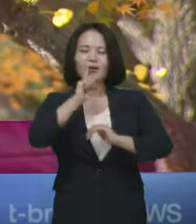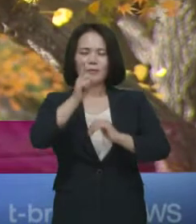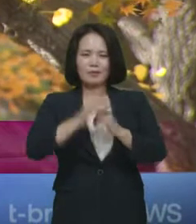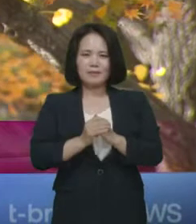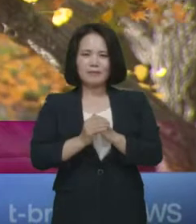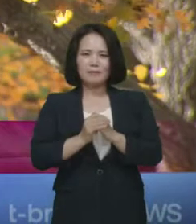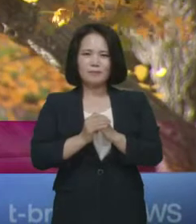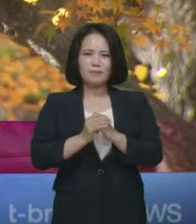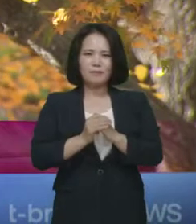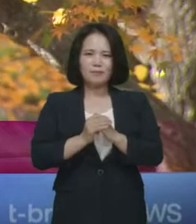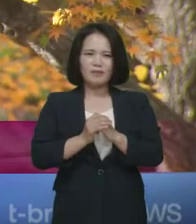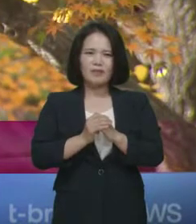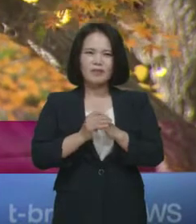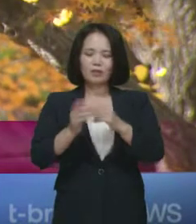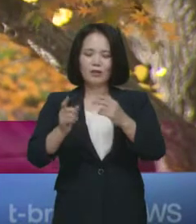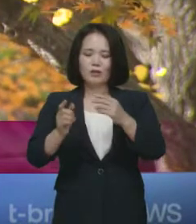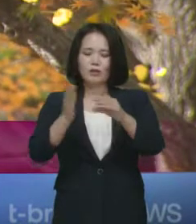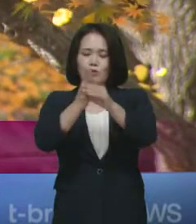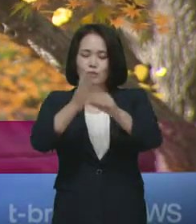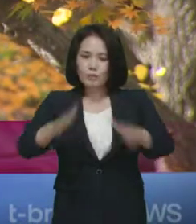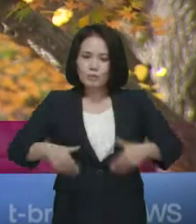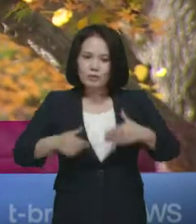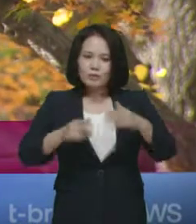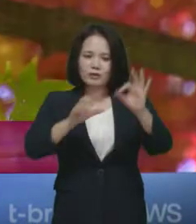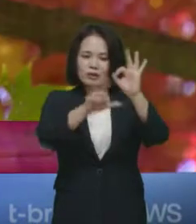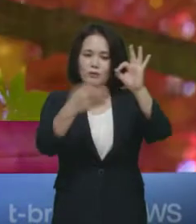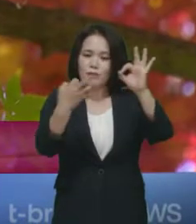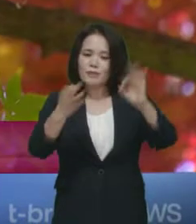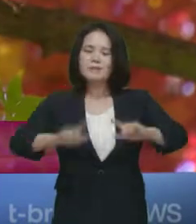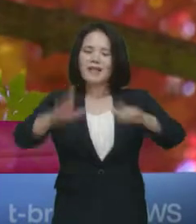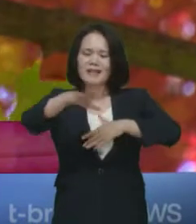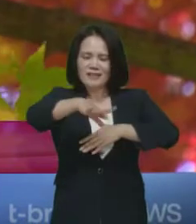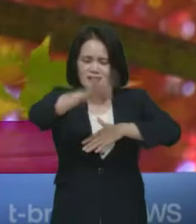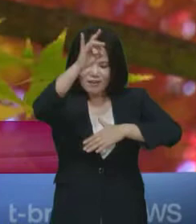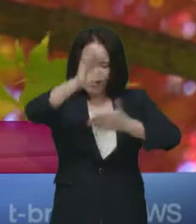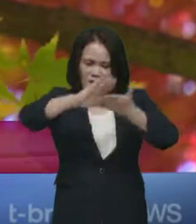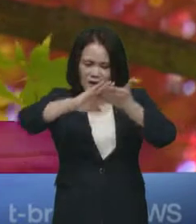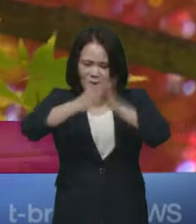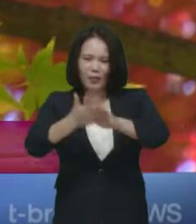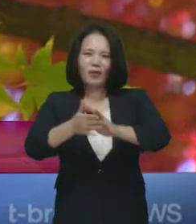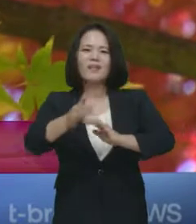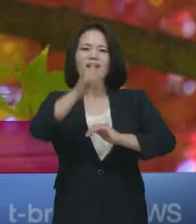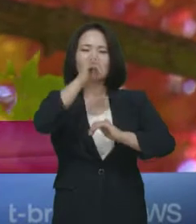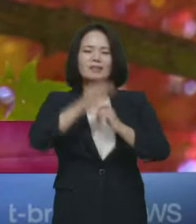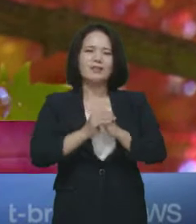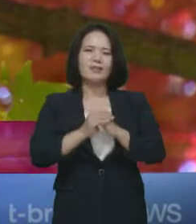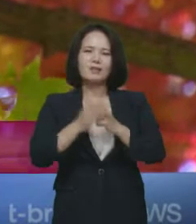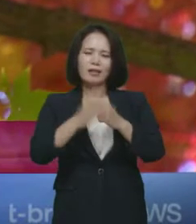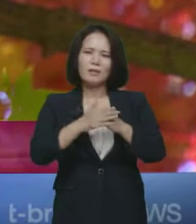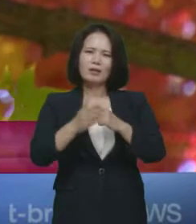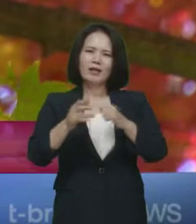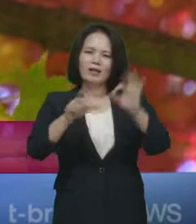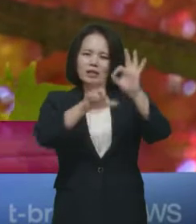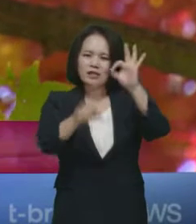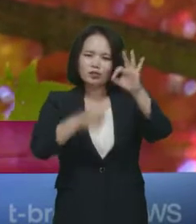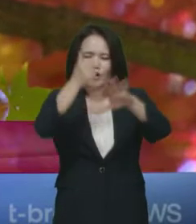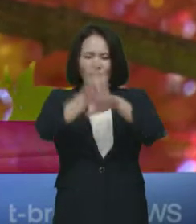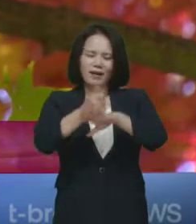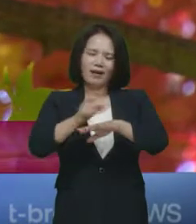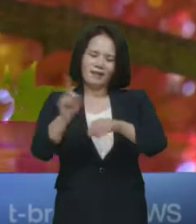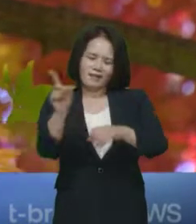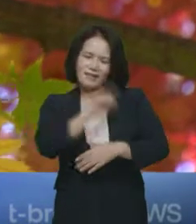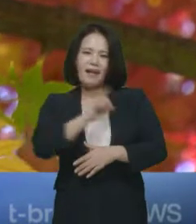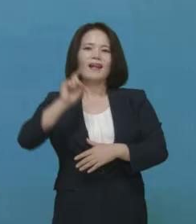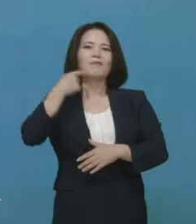있는데요 중부지방은 10월 14일 첫 단풍이 들기 시작했다 고 하니깐요 2주 정도가 지난 10월 말이 절정이라고 할 수